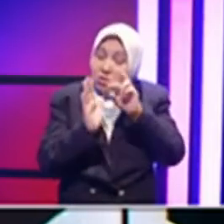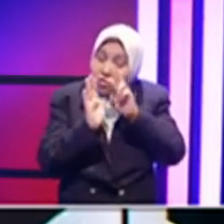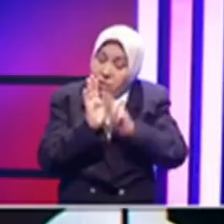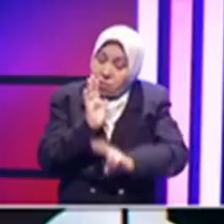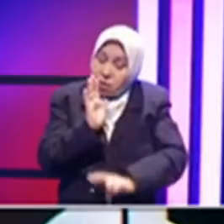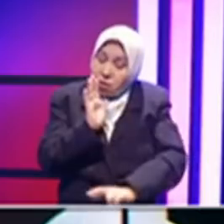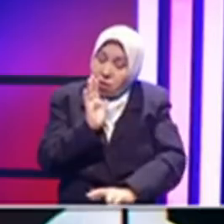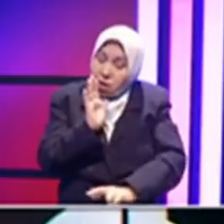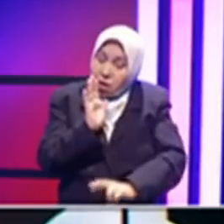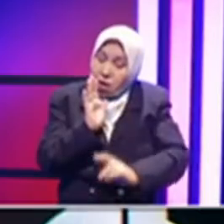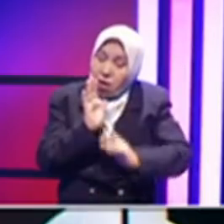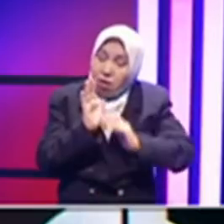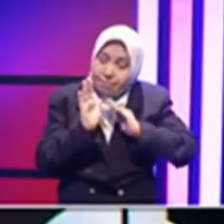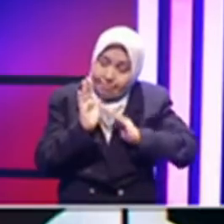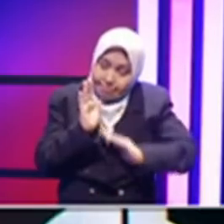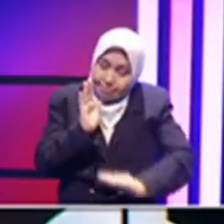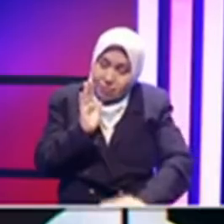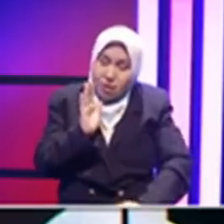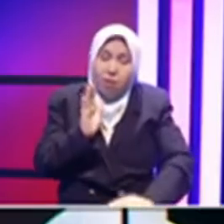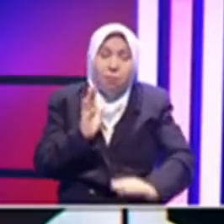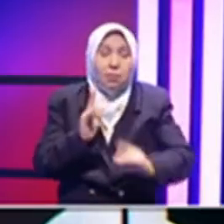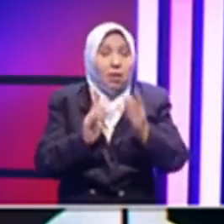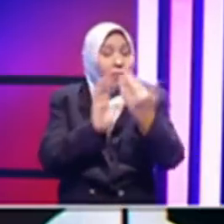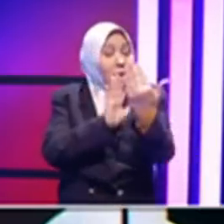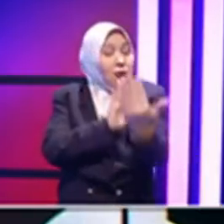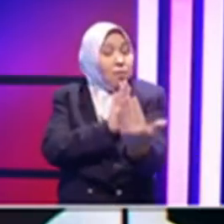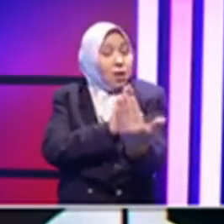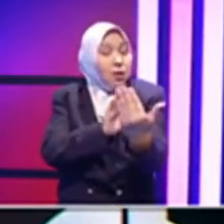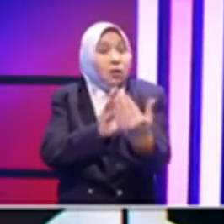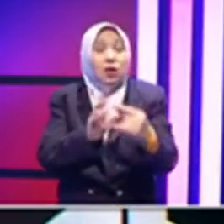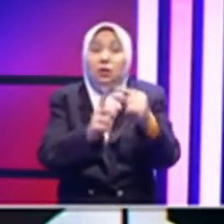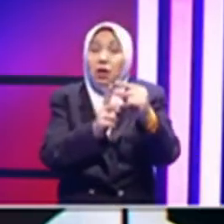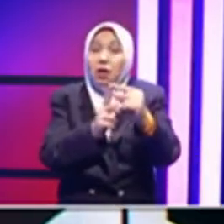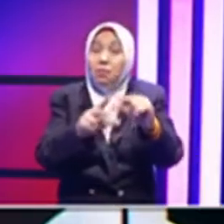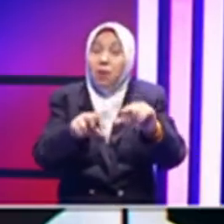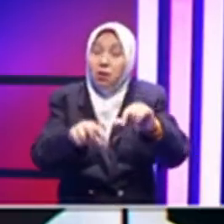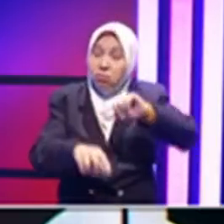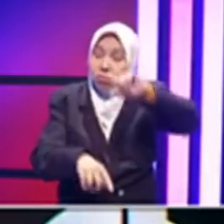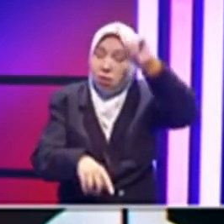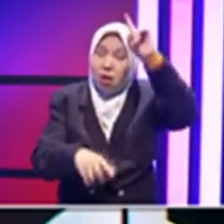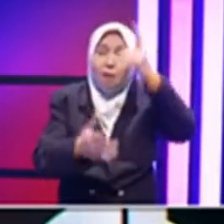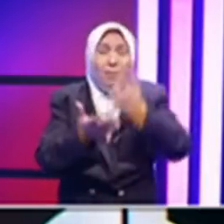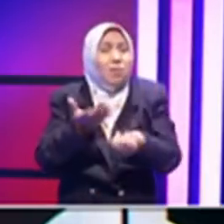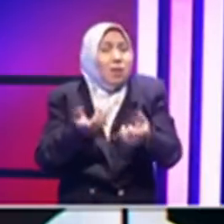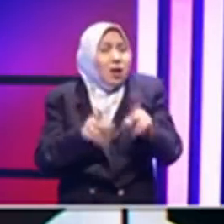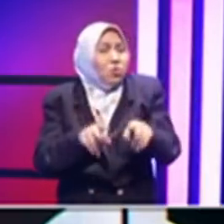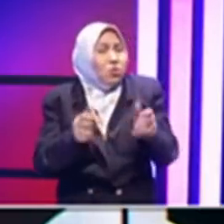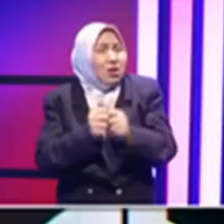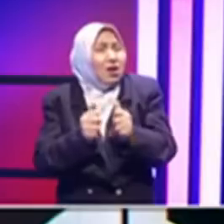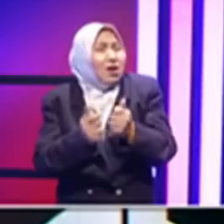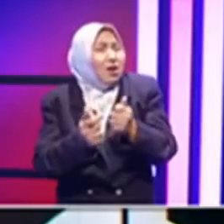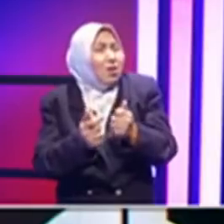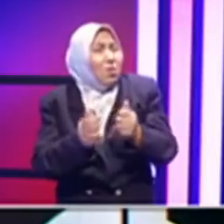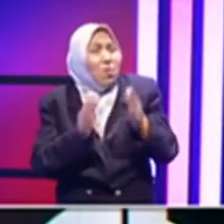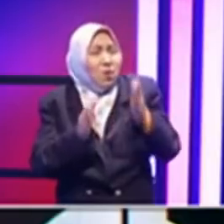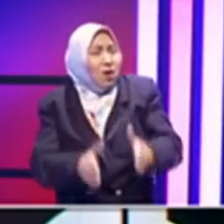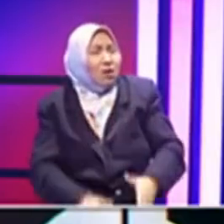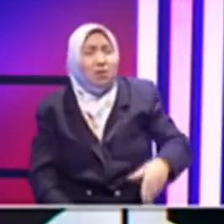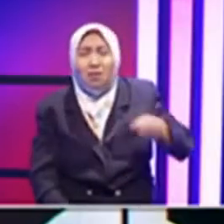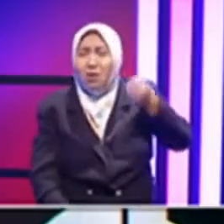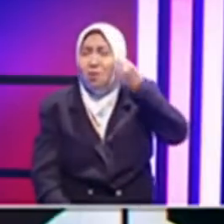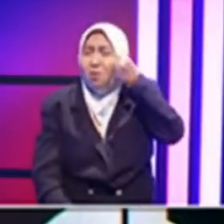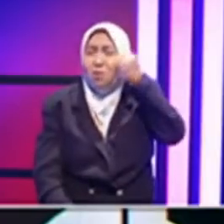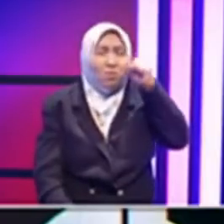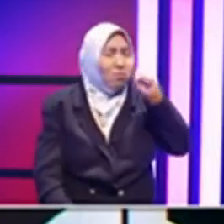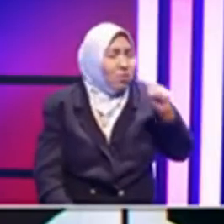ketika berhadapan dengan kalam Allah ini. Tetapi apa yang berlaku oleh orang-orang yang kufur, ya, pada ayat yang kedua, bal